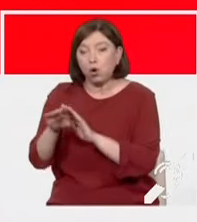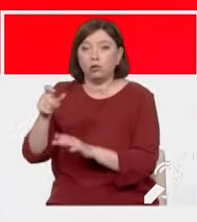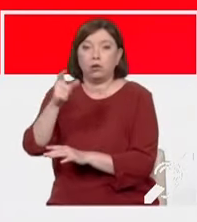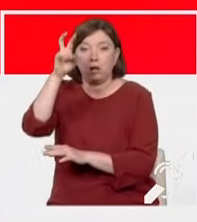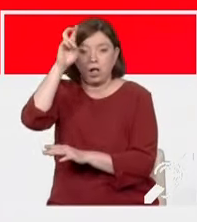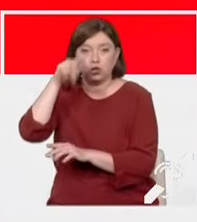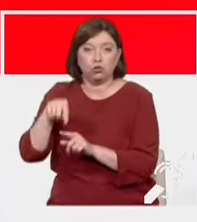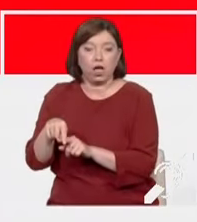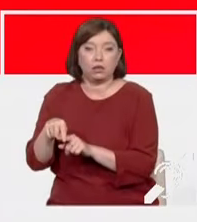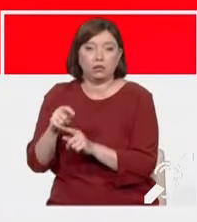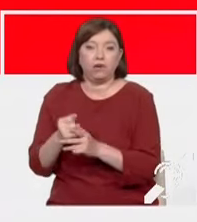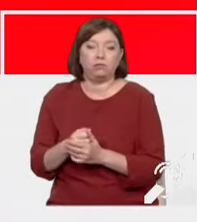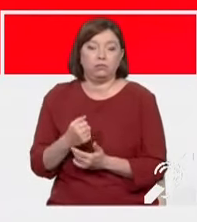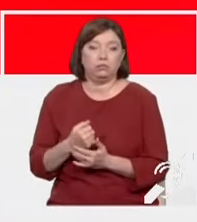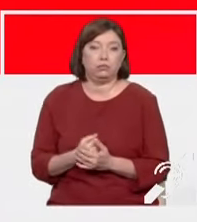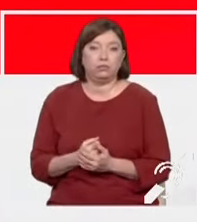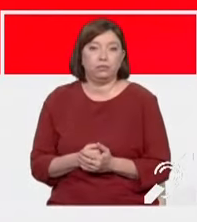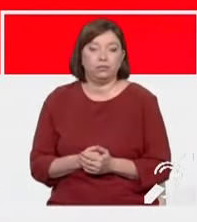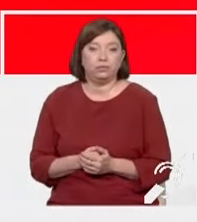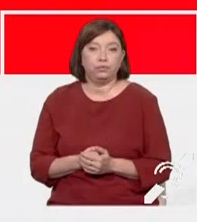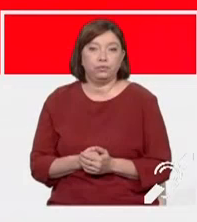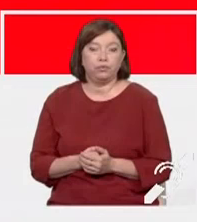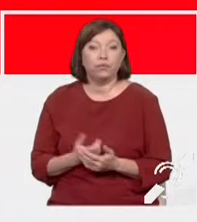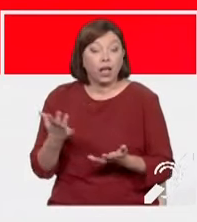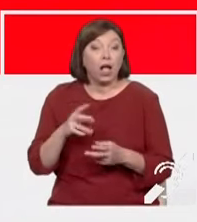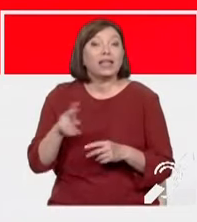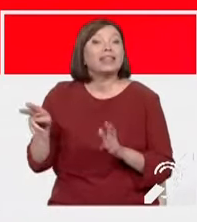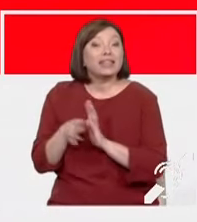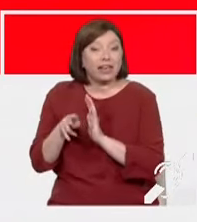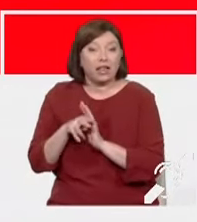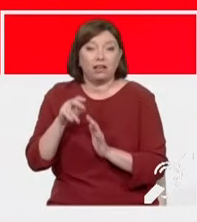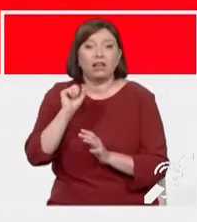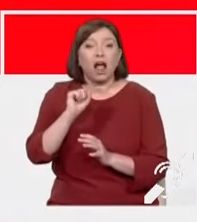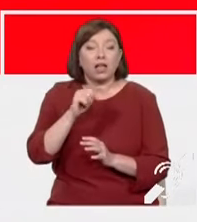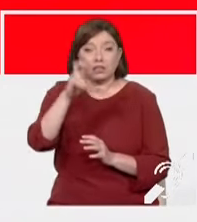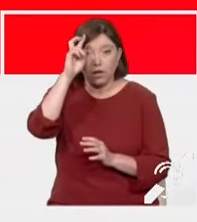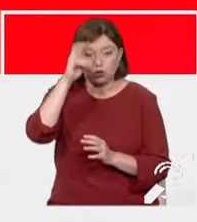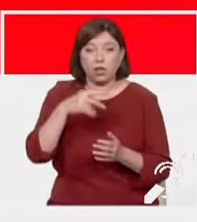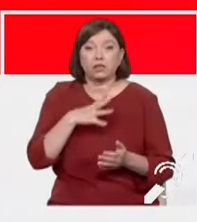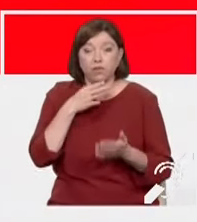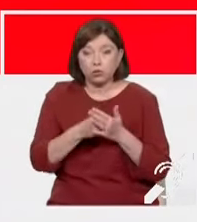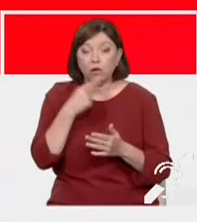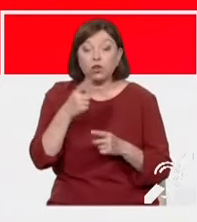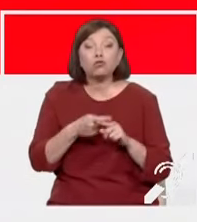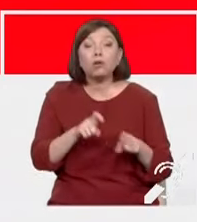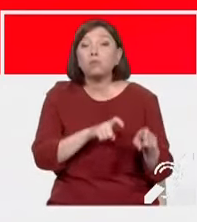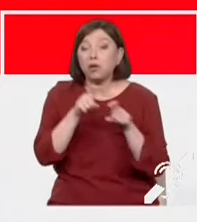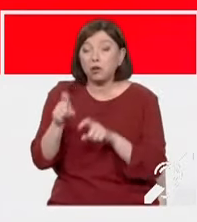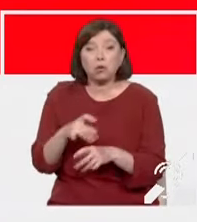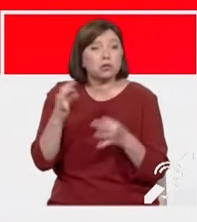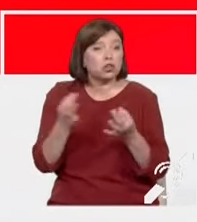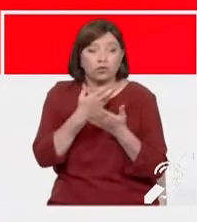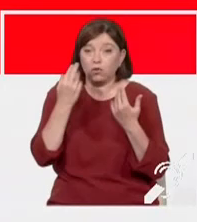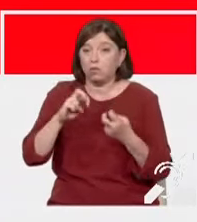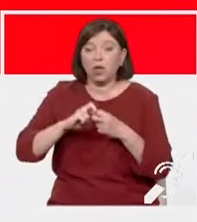pentru exploatarea imobilului ce aparține statului. Directorul Agenției Proprietății Publice susține că transferul nu are